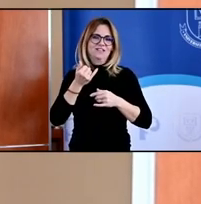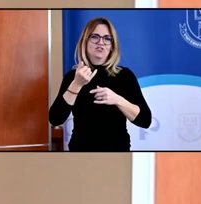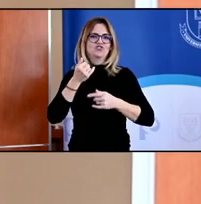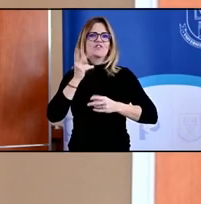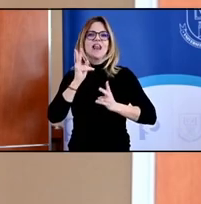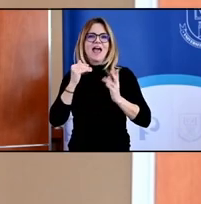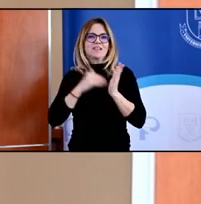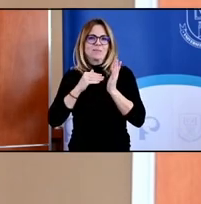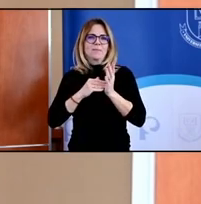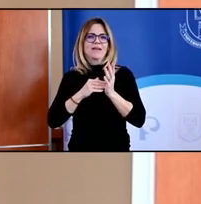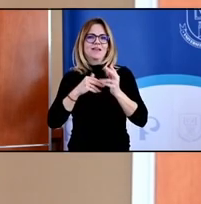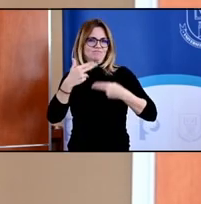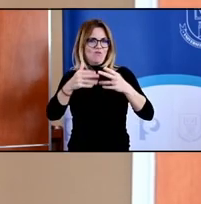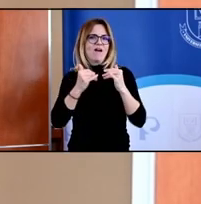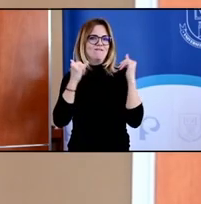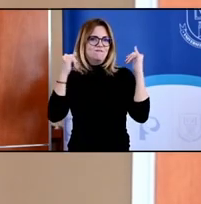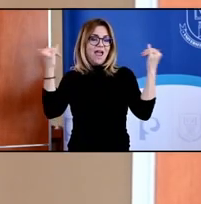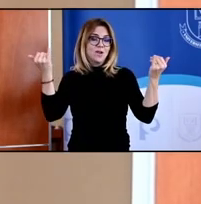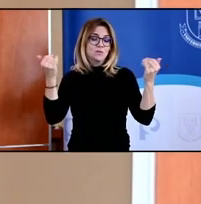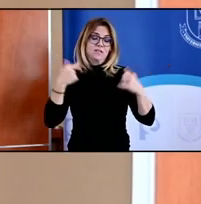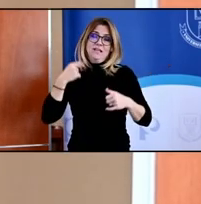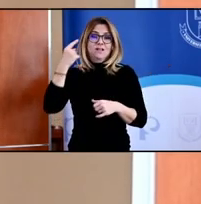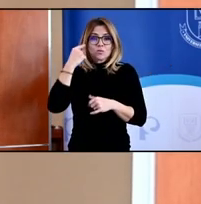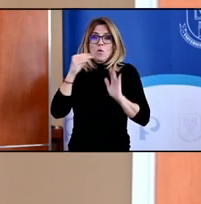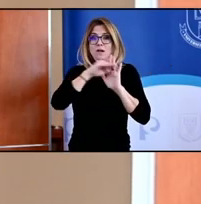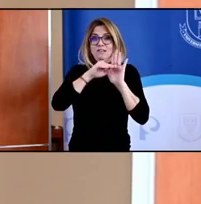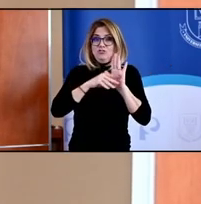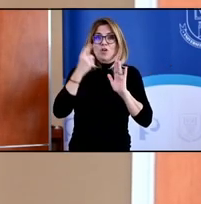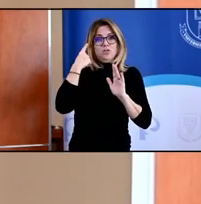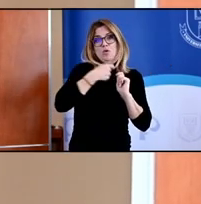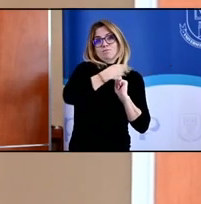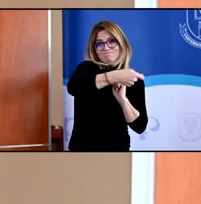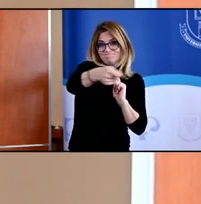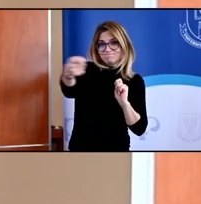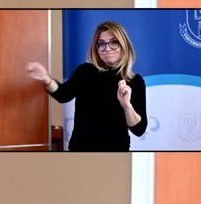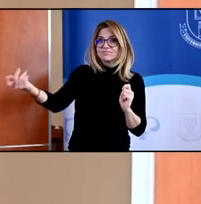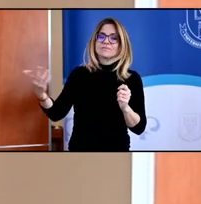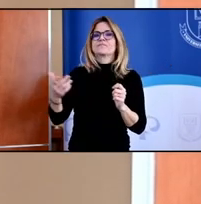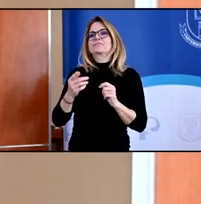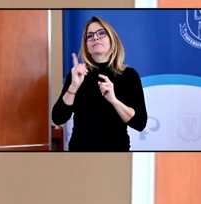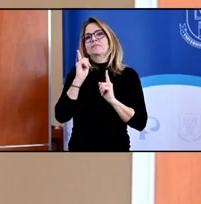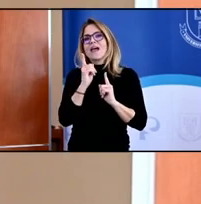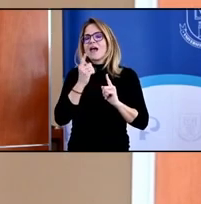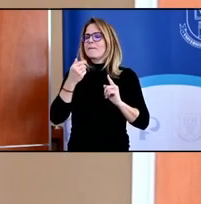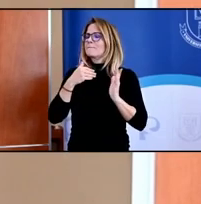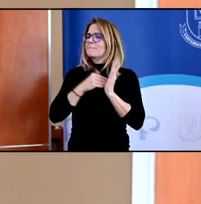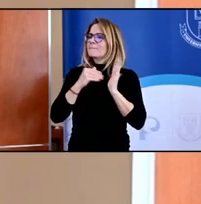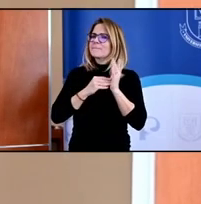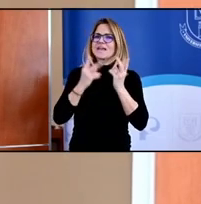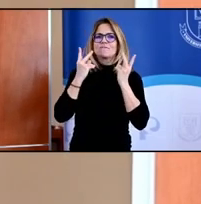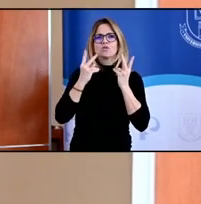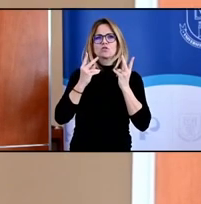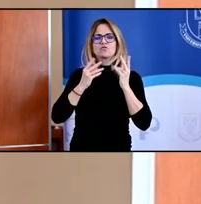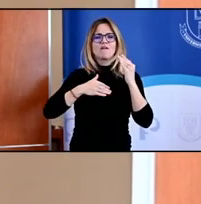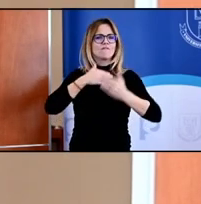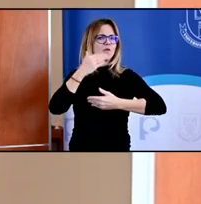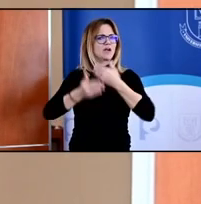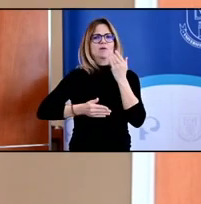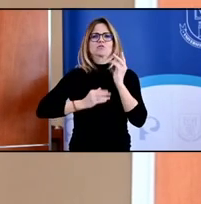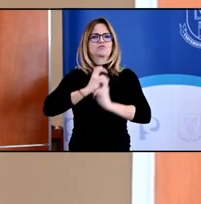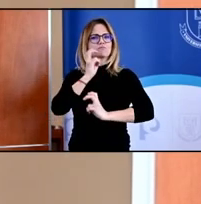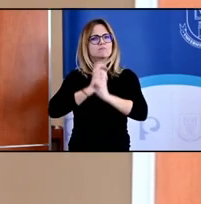érdekel de szerintem sokkal fontosabb a leírt anyagnál a folyamatos párbeszéd és így lehet igazán